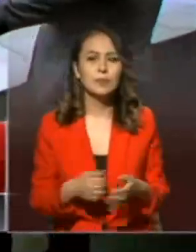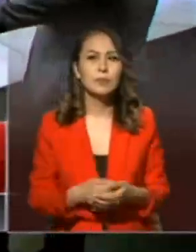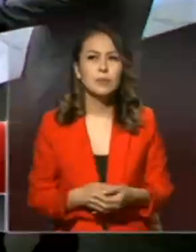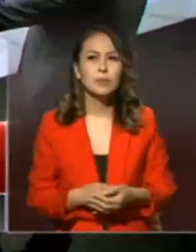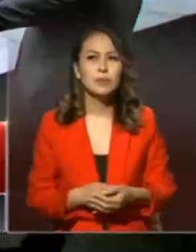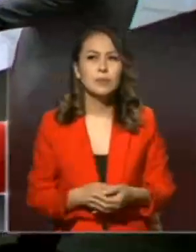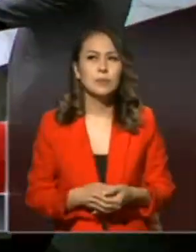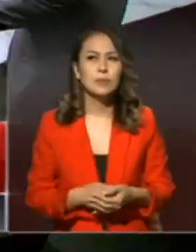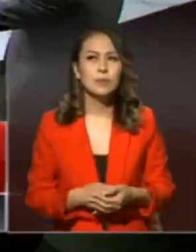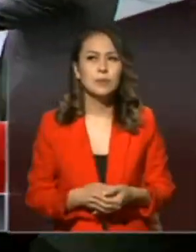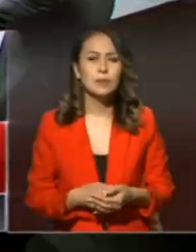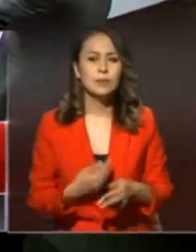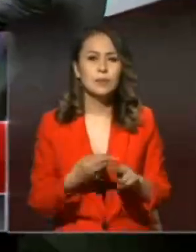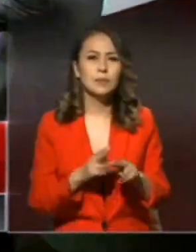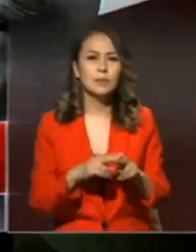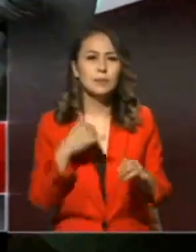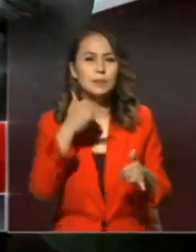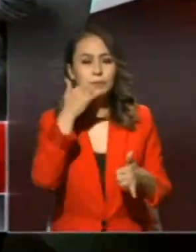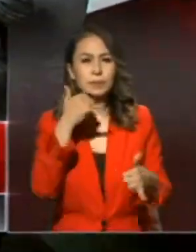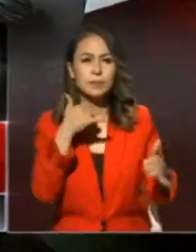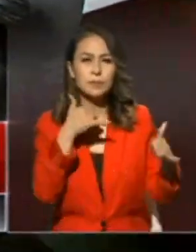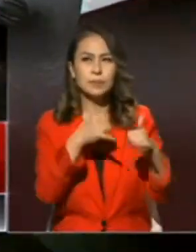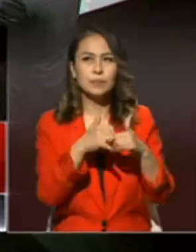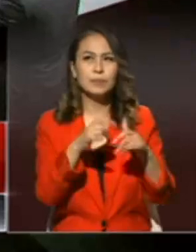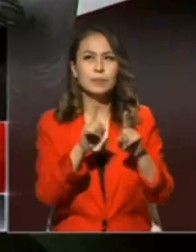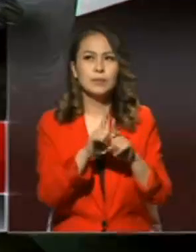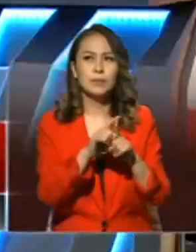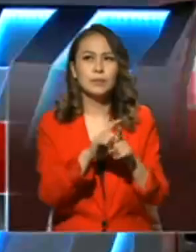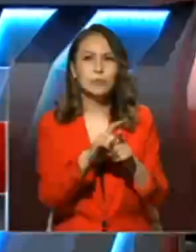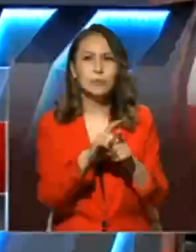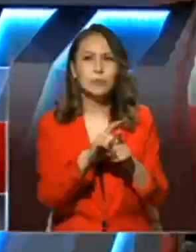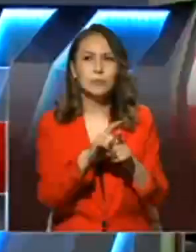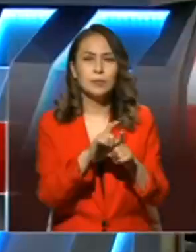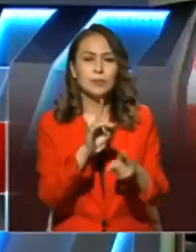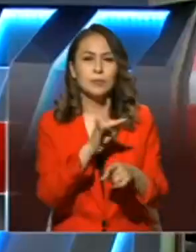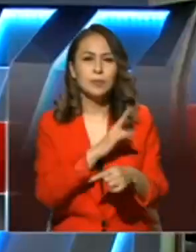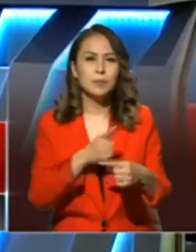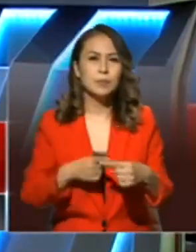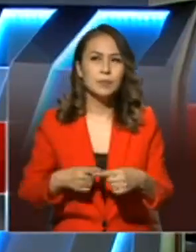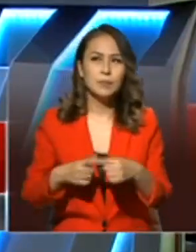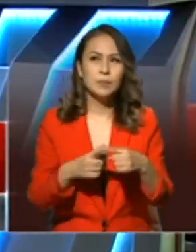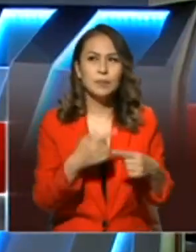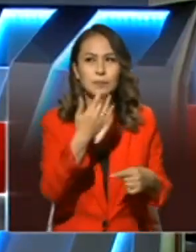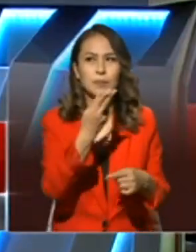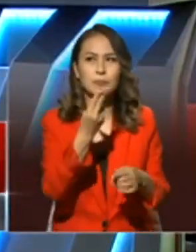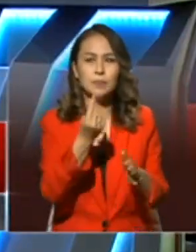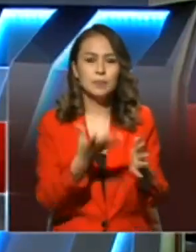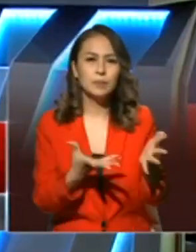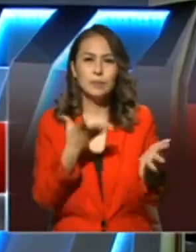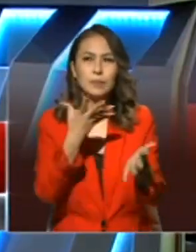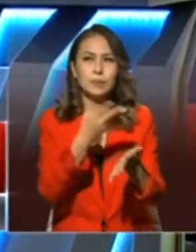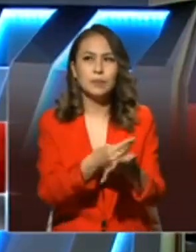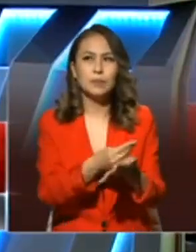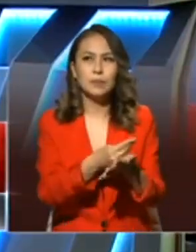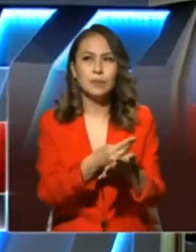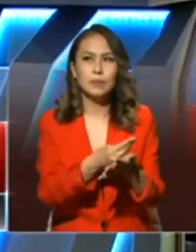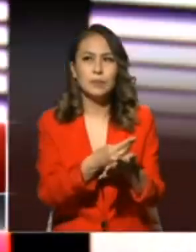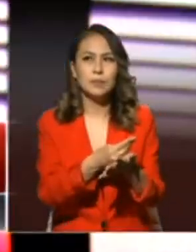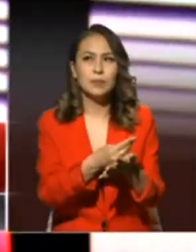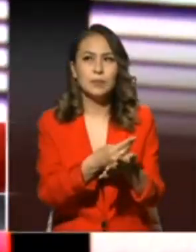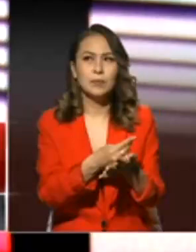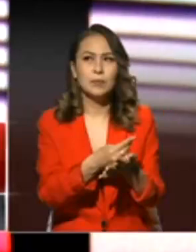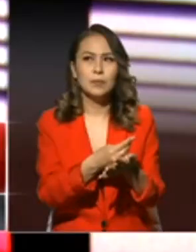Соны біліп, солармен хабарластым, және ақшасын мен Беларусь елінің бюджетіне төледім. Маған